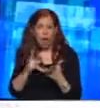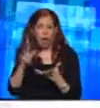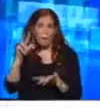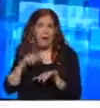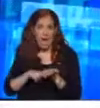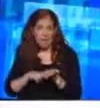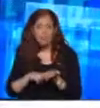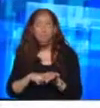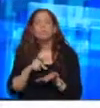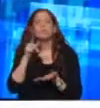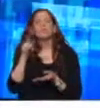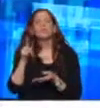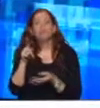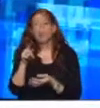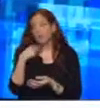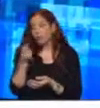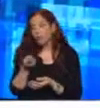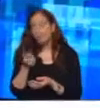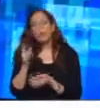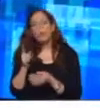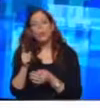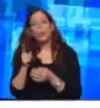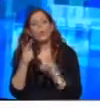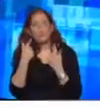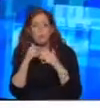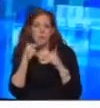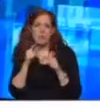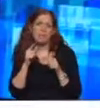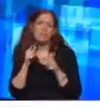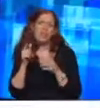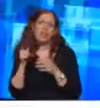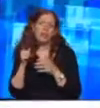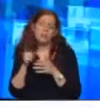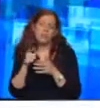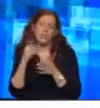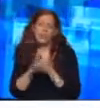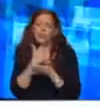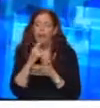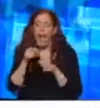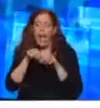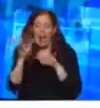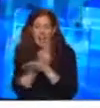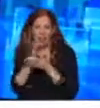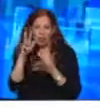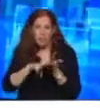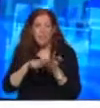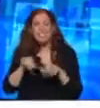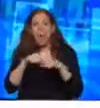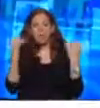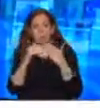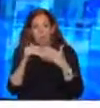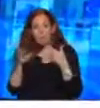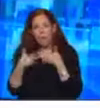בג"ץ, כשלדבריו הוא מנמק את צעדיו בפסיקת בג"ץ על החלטת הריסת הבתים בשכונת נתיב האבות שנמצאת סמוך לגוש